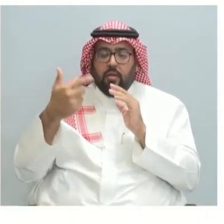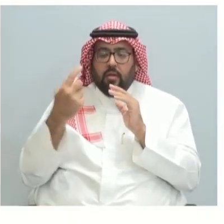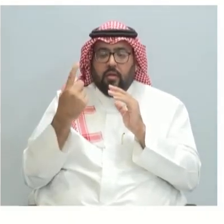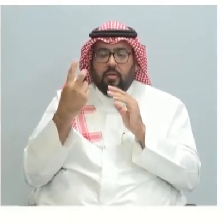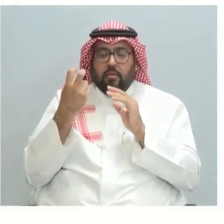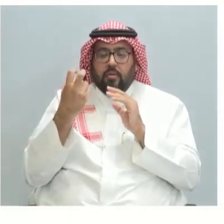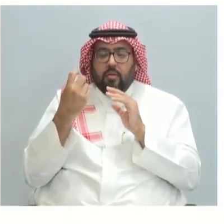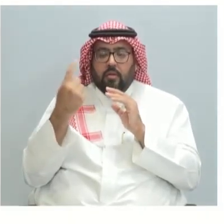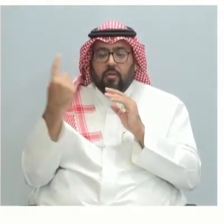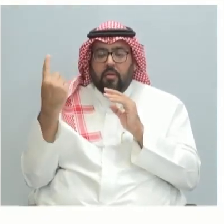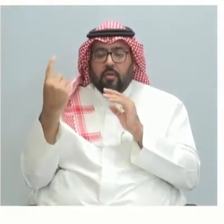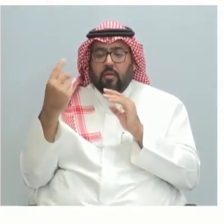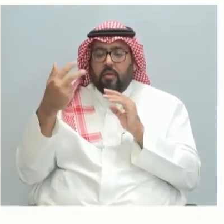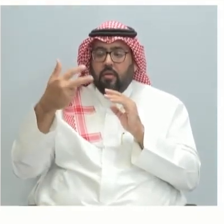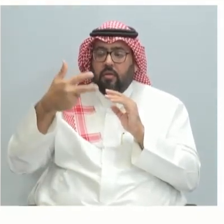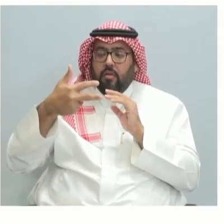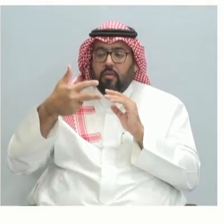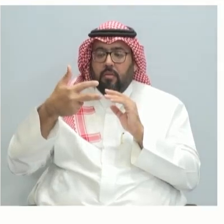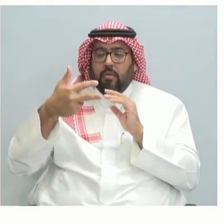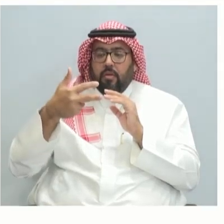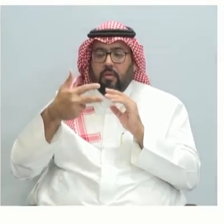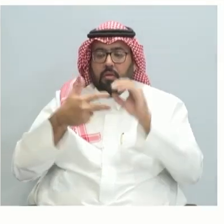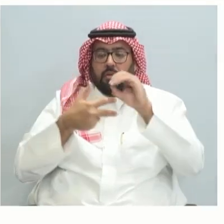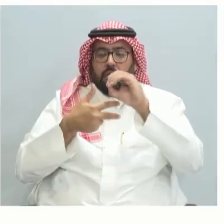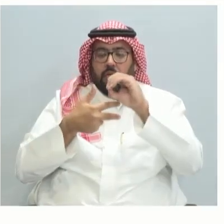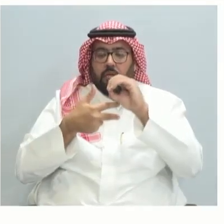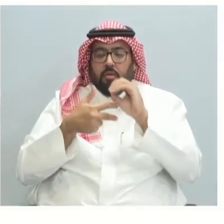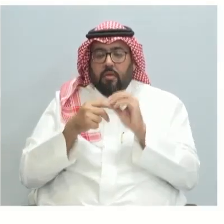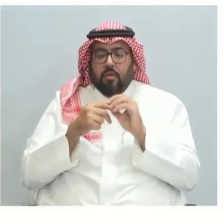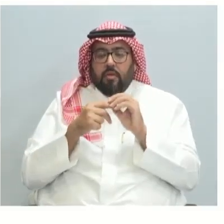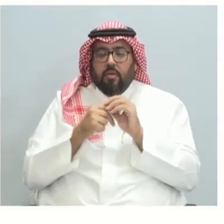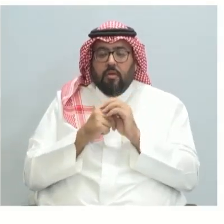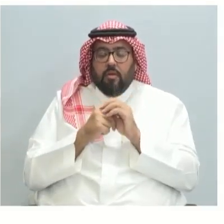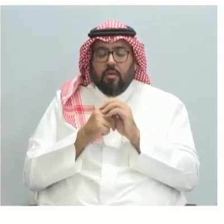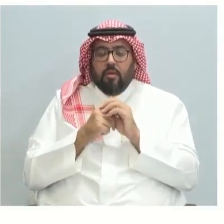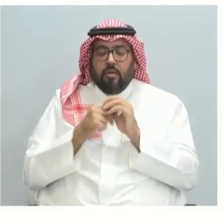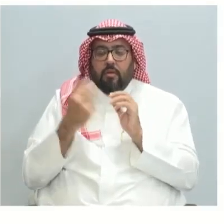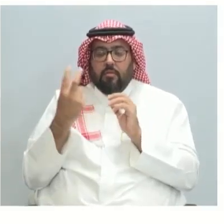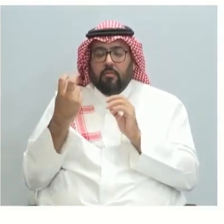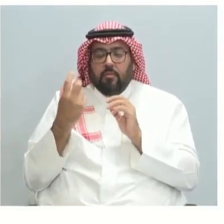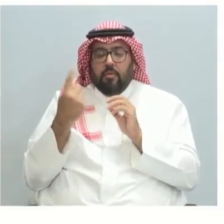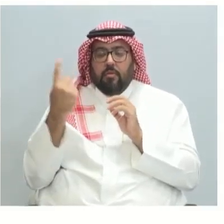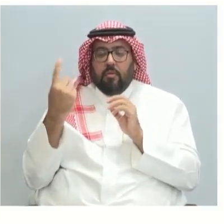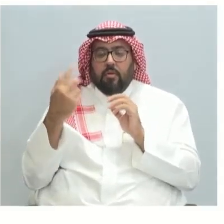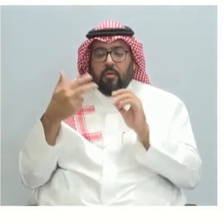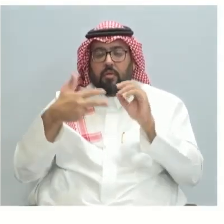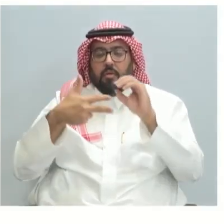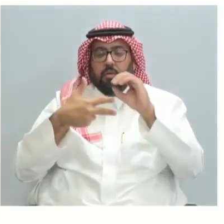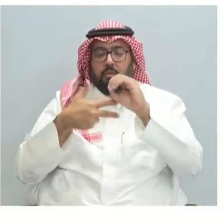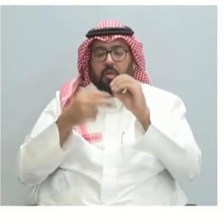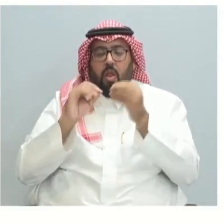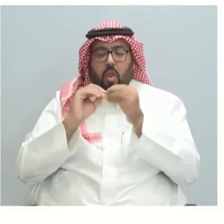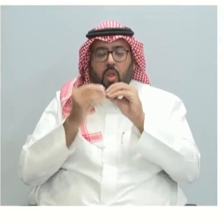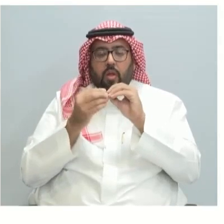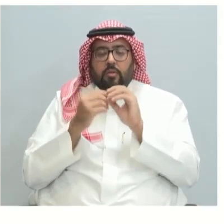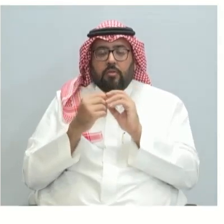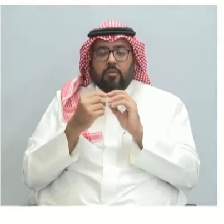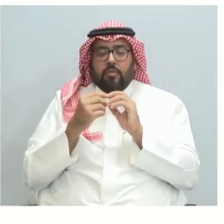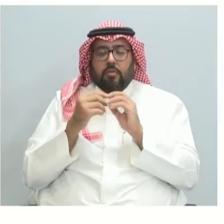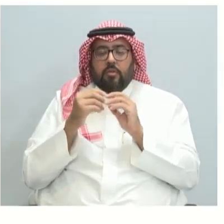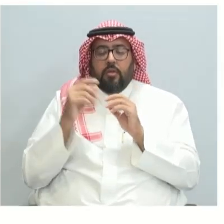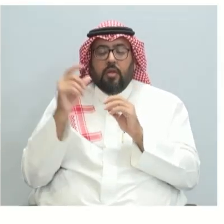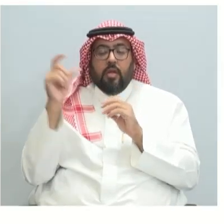281 درجه باستخدام المنقله نرسم زاويه قياسها 281 درجه باللون الازرق امامكم